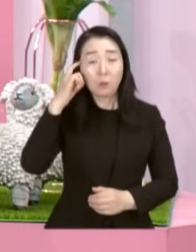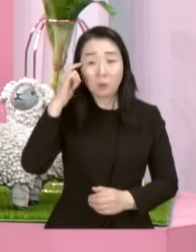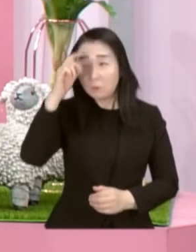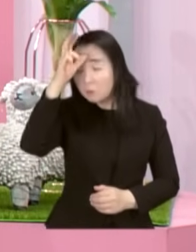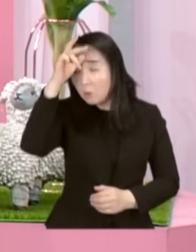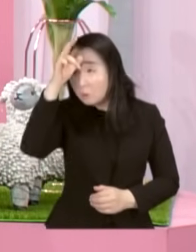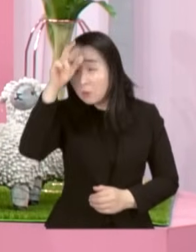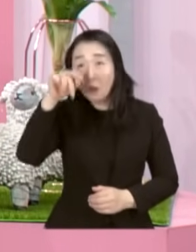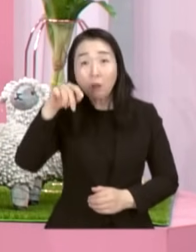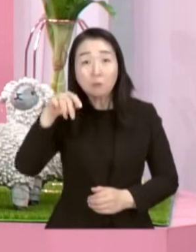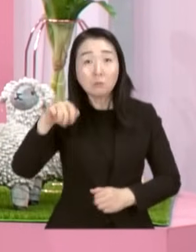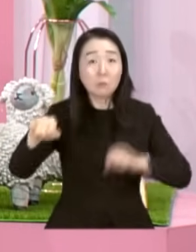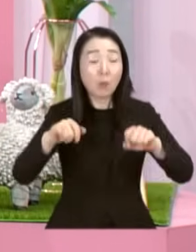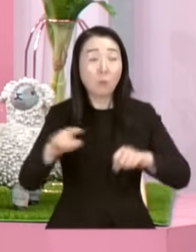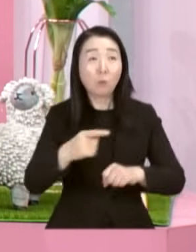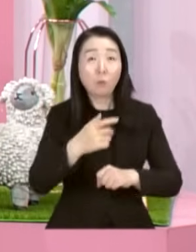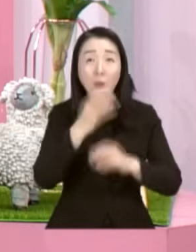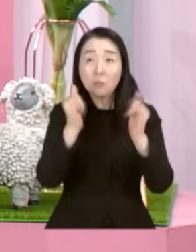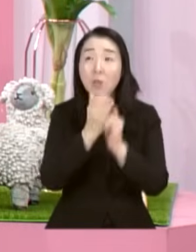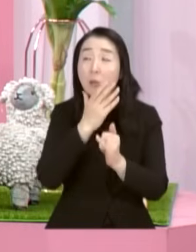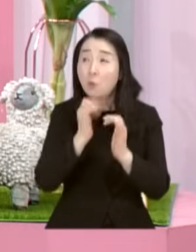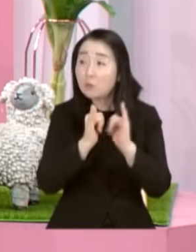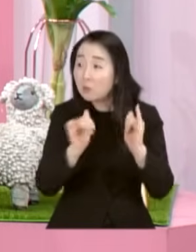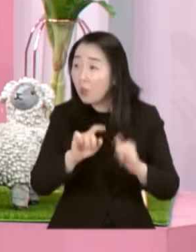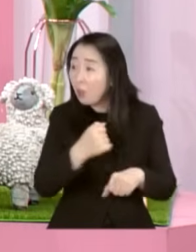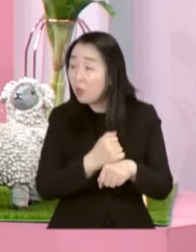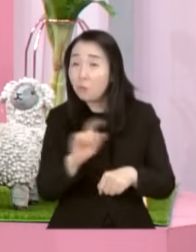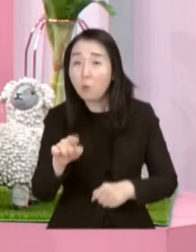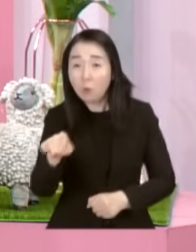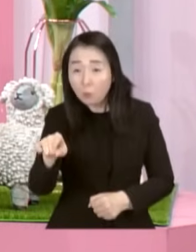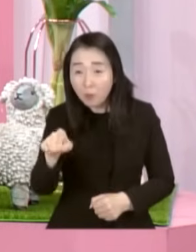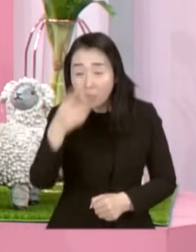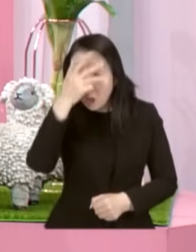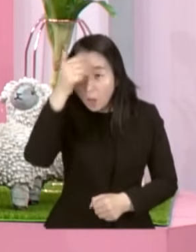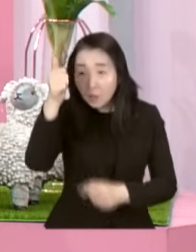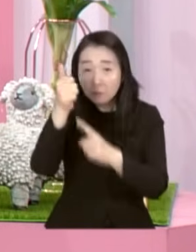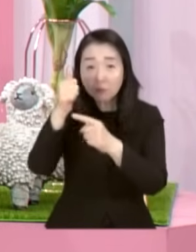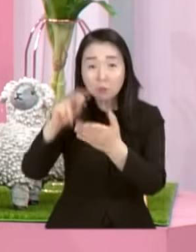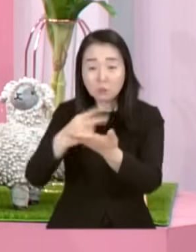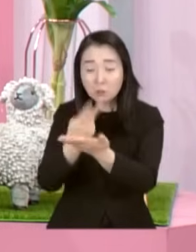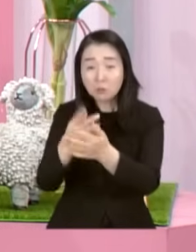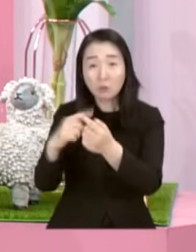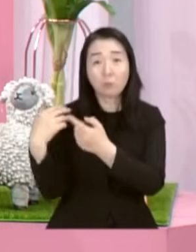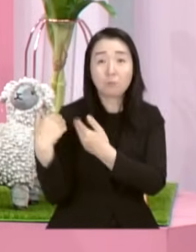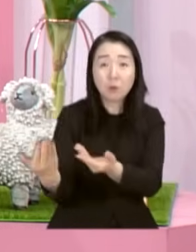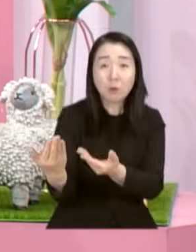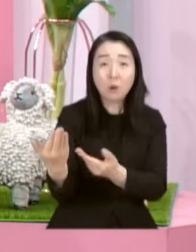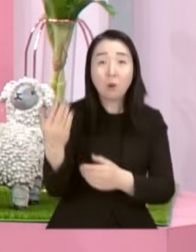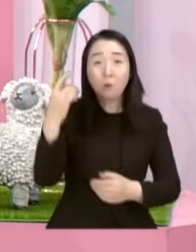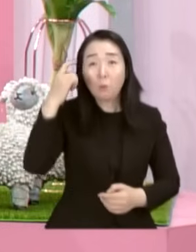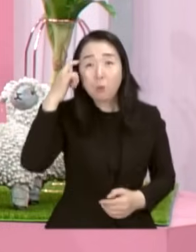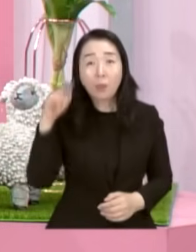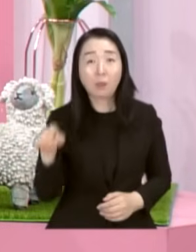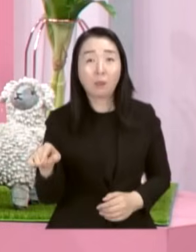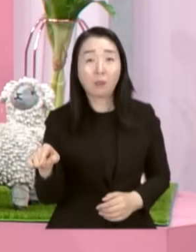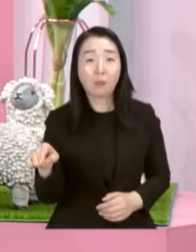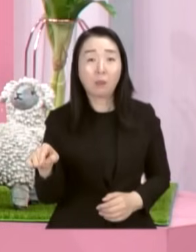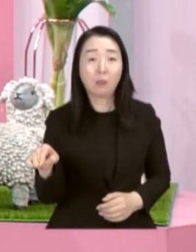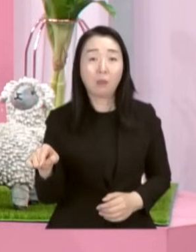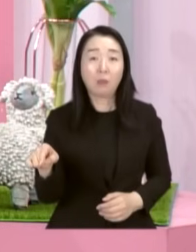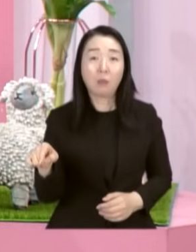도대체 경찰관들은 다 어디서 뭐해? 사회복지 뭐 했다는 사람 다 어디서 뭐해? 왜 이분이 이렇게 그냥 역광장에